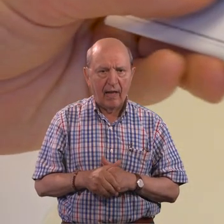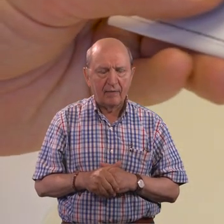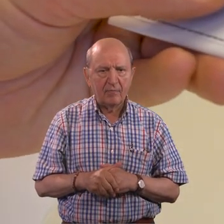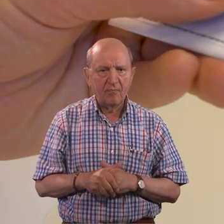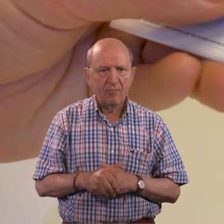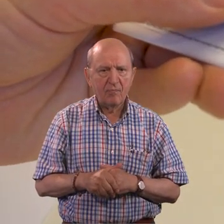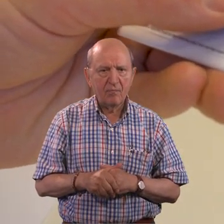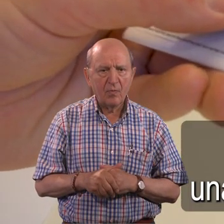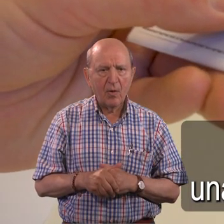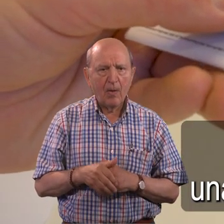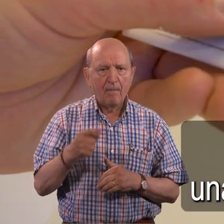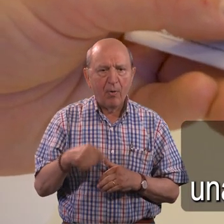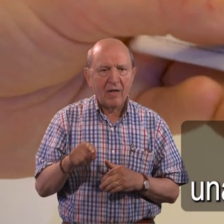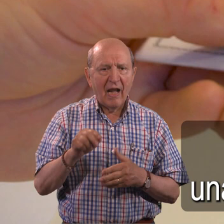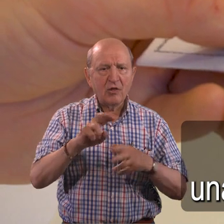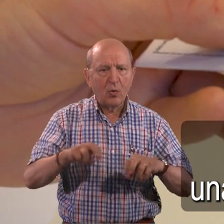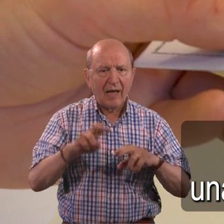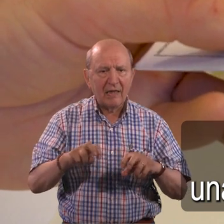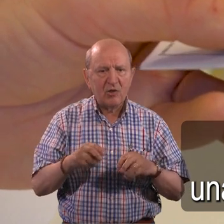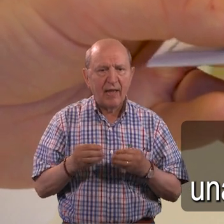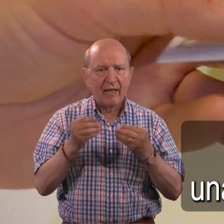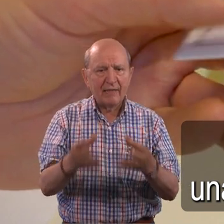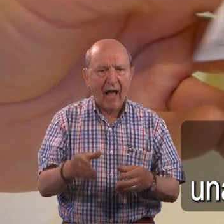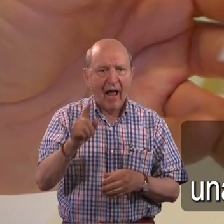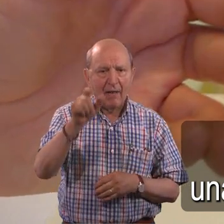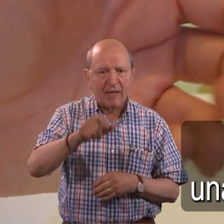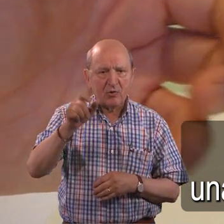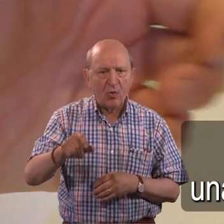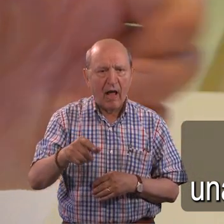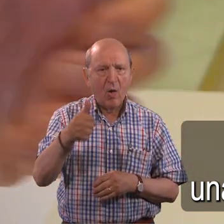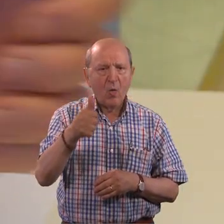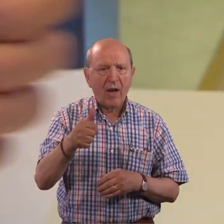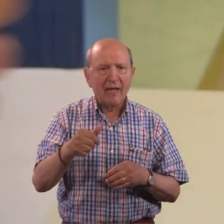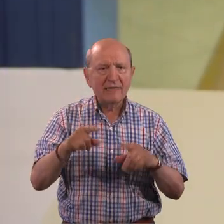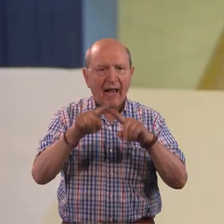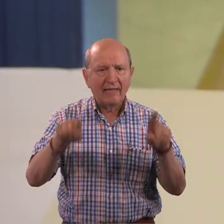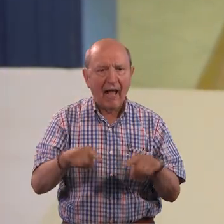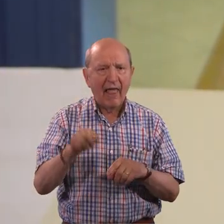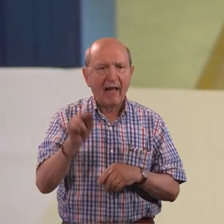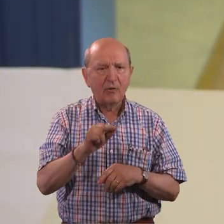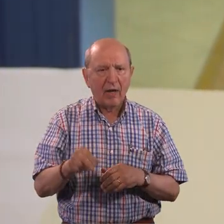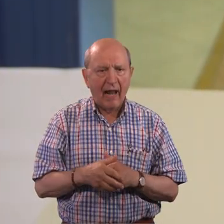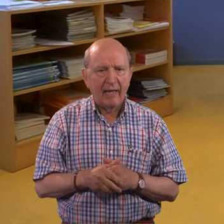poi la scrutatrice dà al signor Rossi una scheda elettorale E una matita